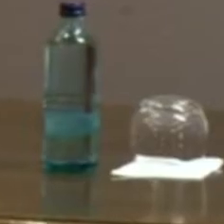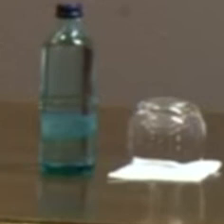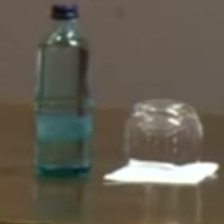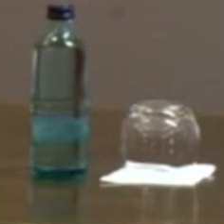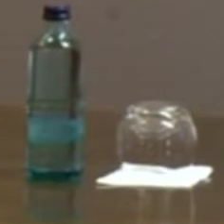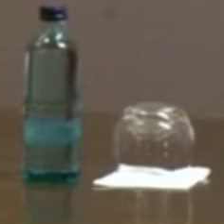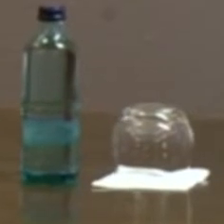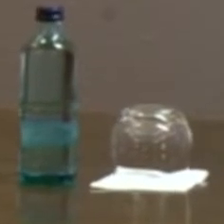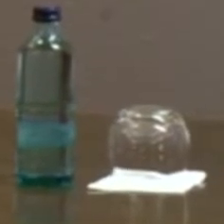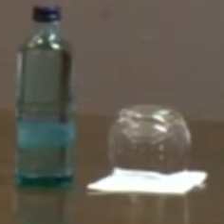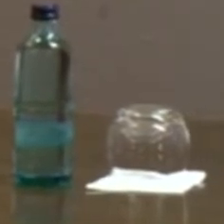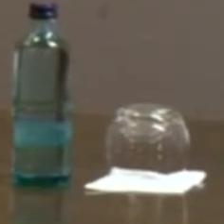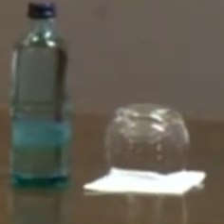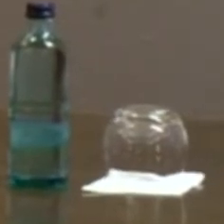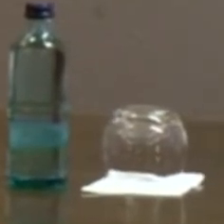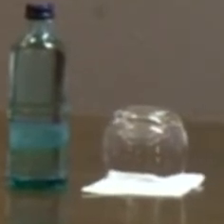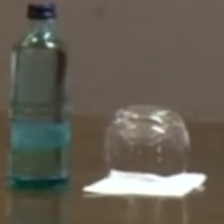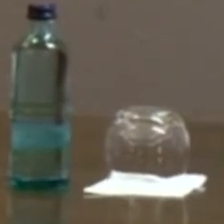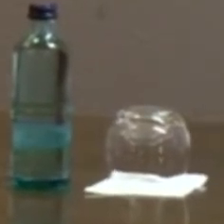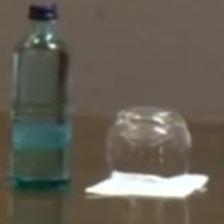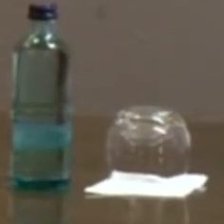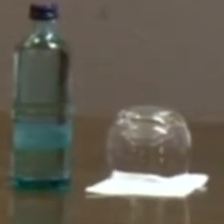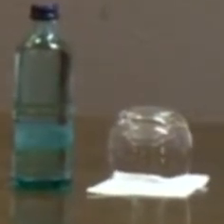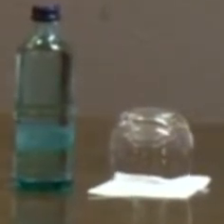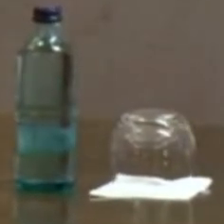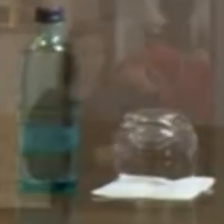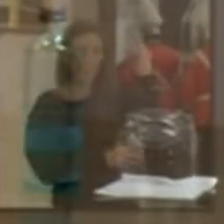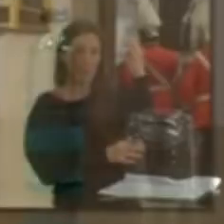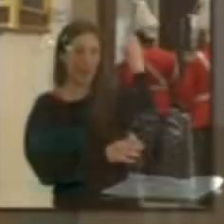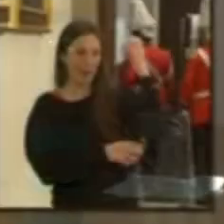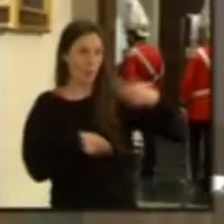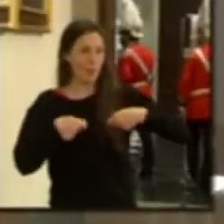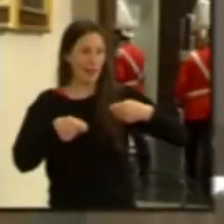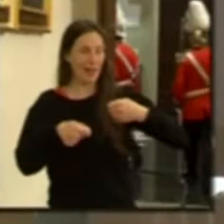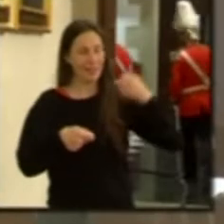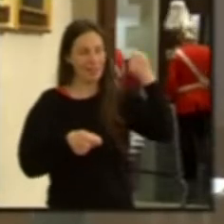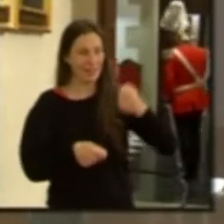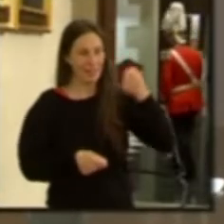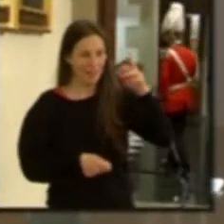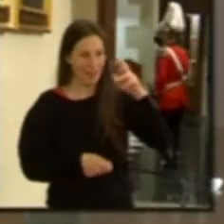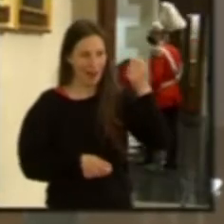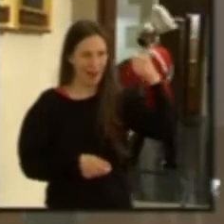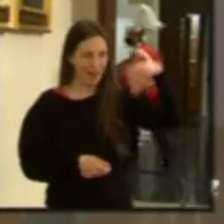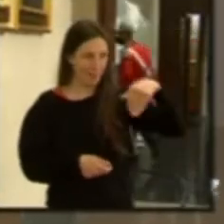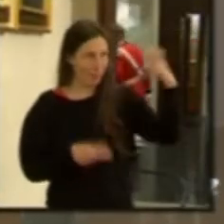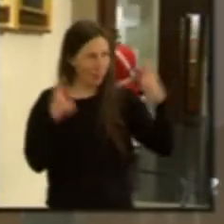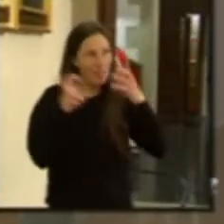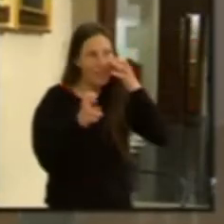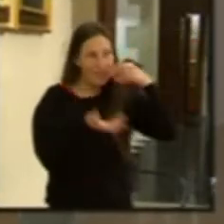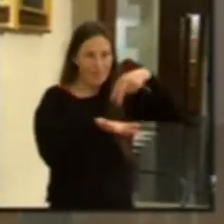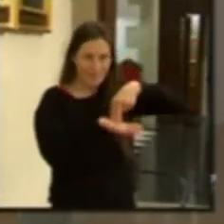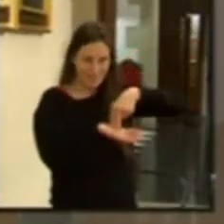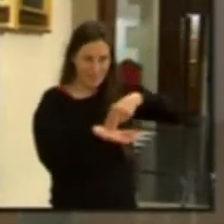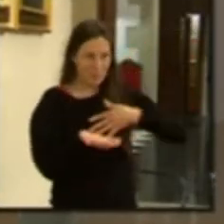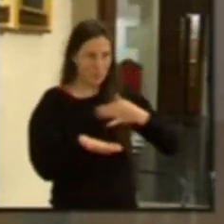Bon vespre, moltes gràcies per ser aquí, el pregó del Mercat del Ram, a tots els que avui presencialment podeu venir doncs, a